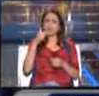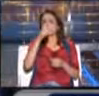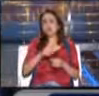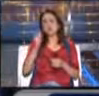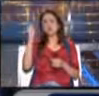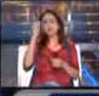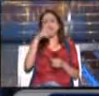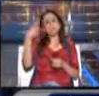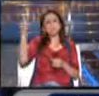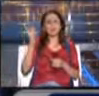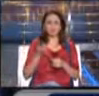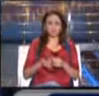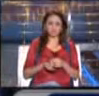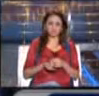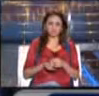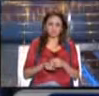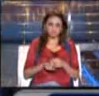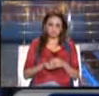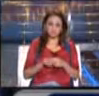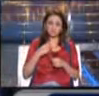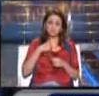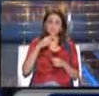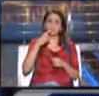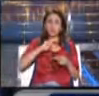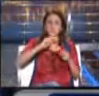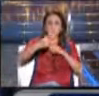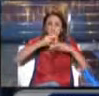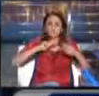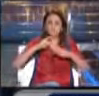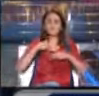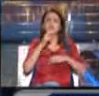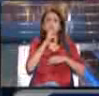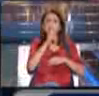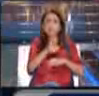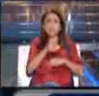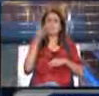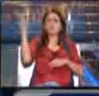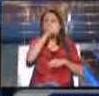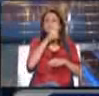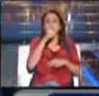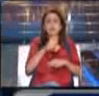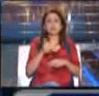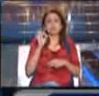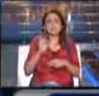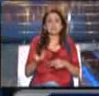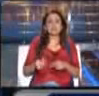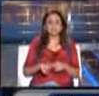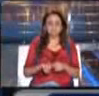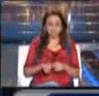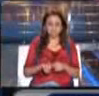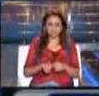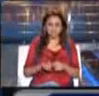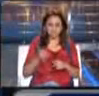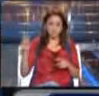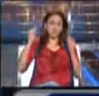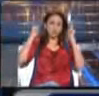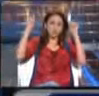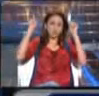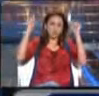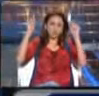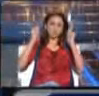تانية كتير انا مش مختلف معاك يا خالد في كل ده، بس انا بتكلم على واقع قد يكون هؤلاء الالتراس هم اكثر